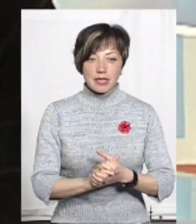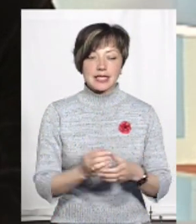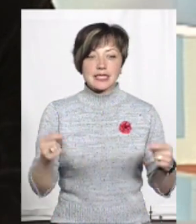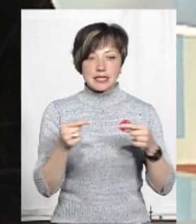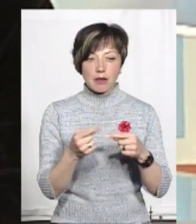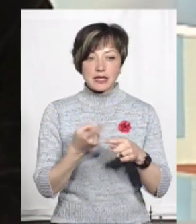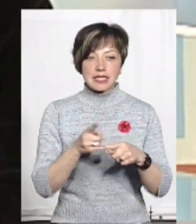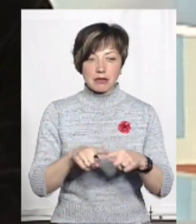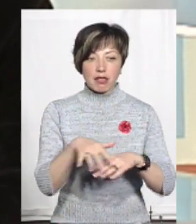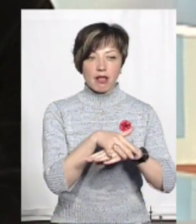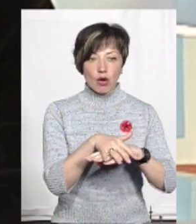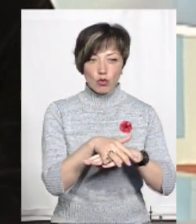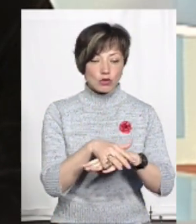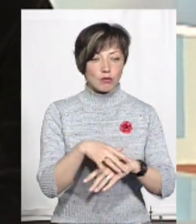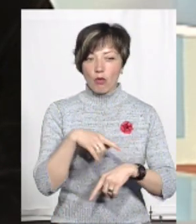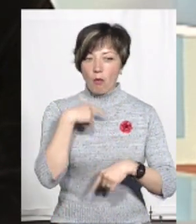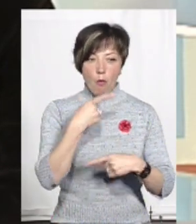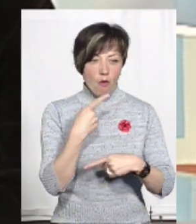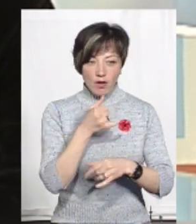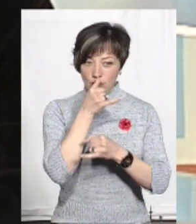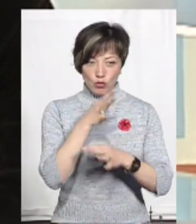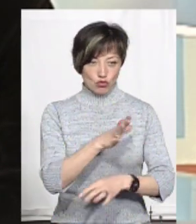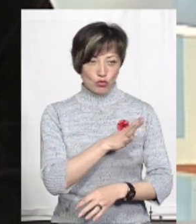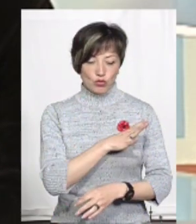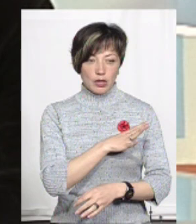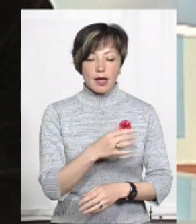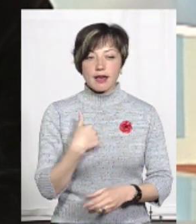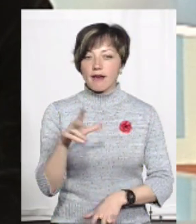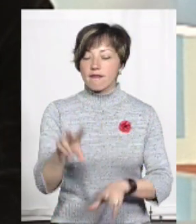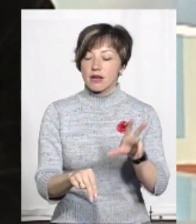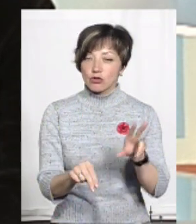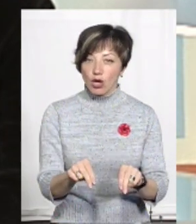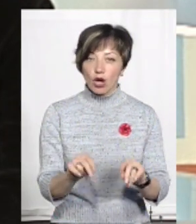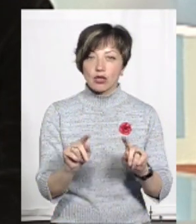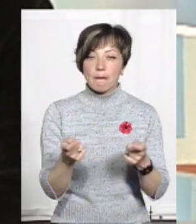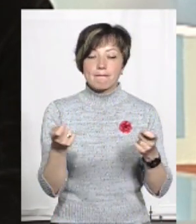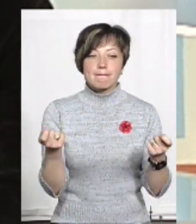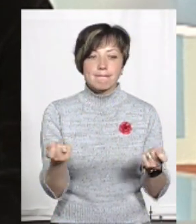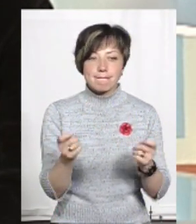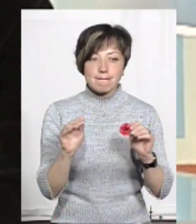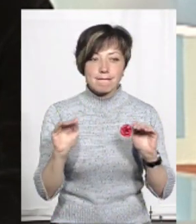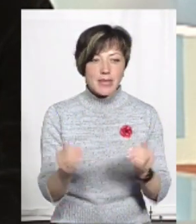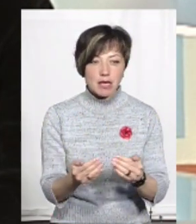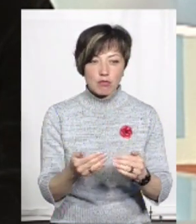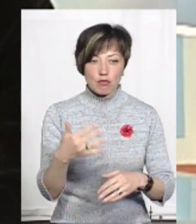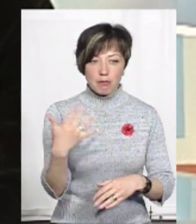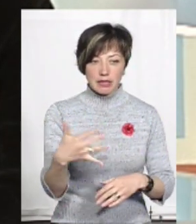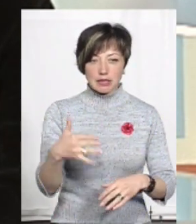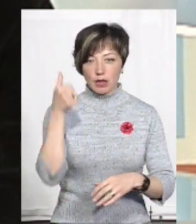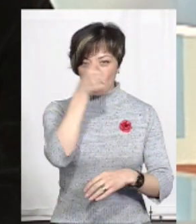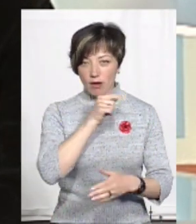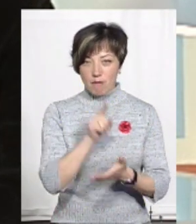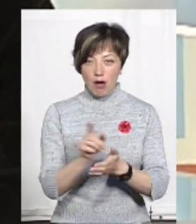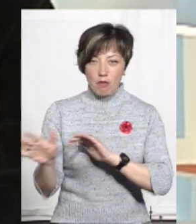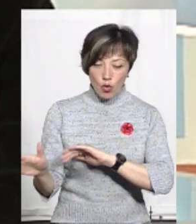про примирення саме з цим народом мови не може навіть і бути. І я вважаю, що дуже мінімум 50 років має пройти